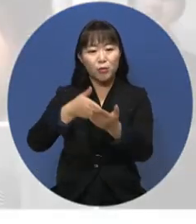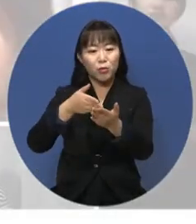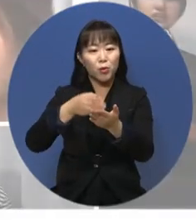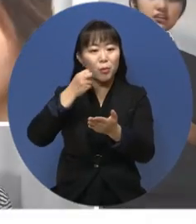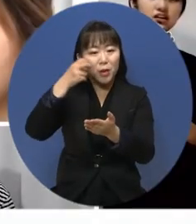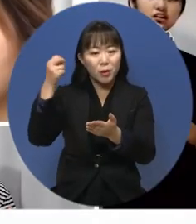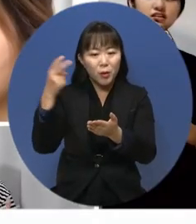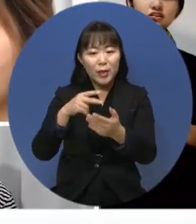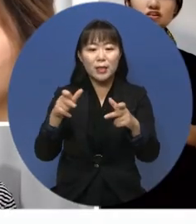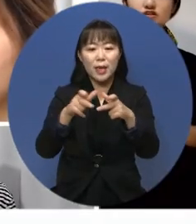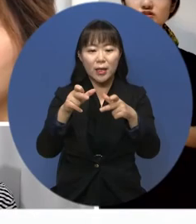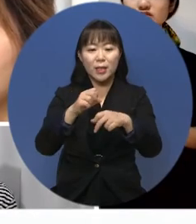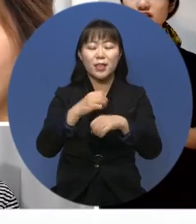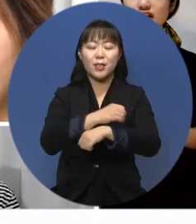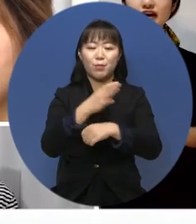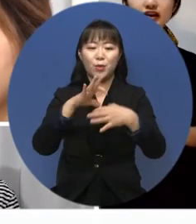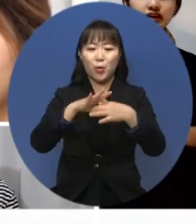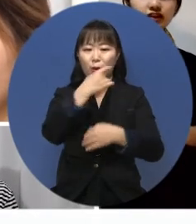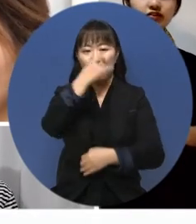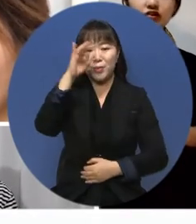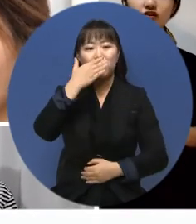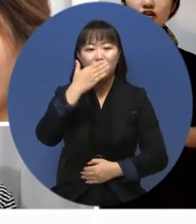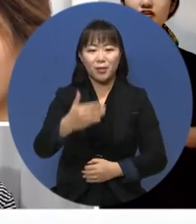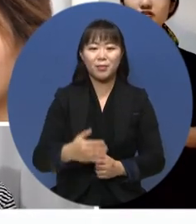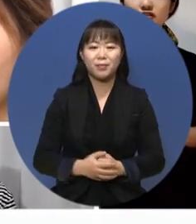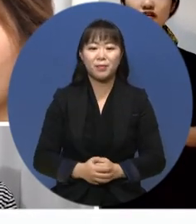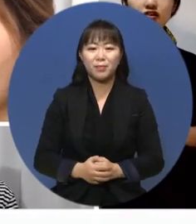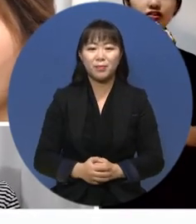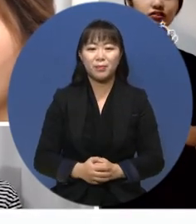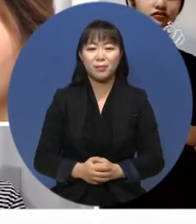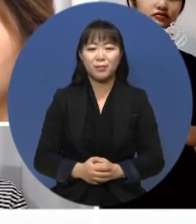홈페이지와 장애인 시몬 에서 확인할 수 있습니다